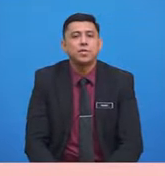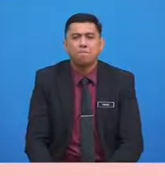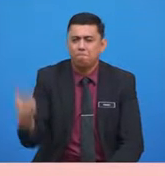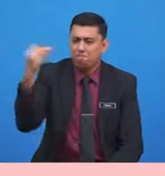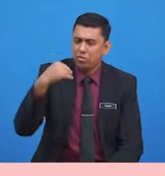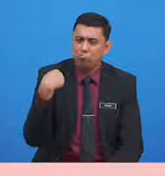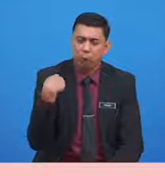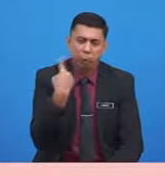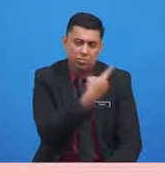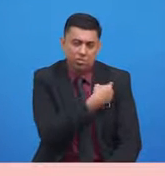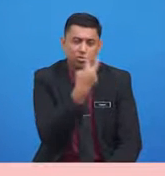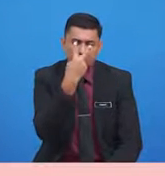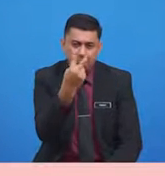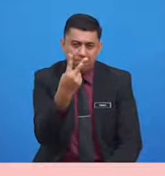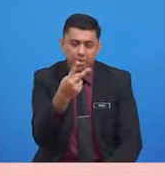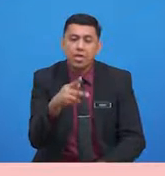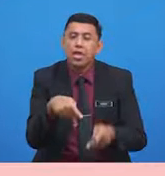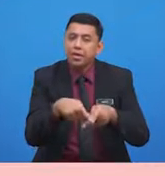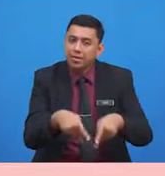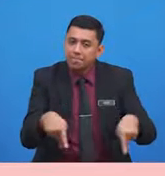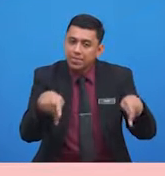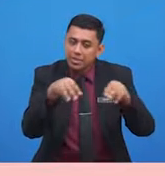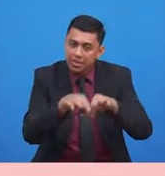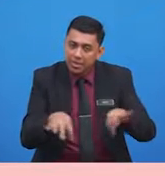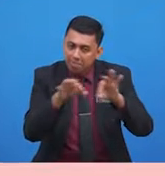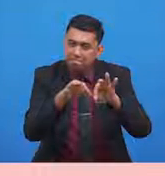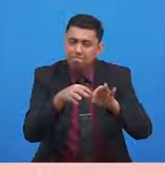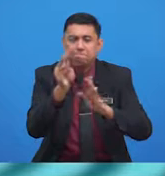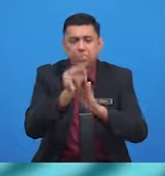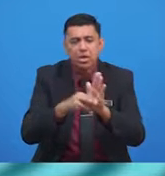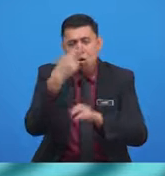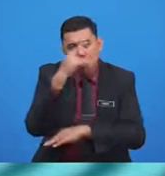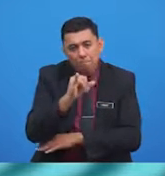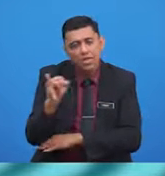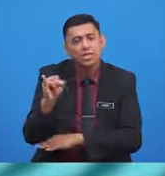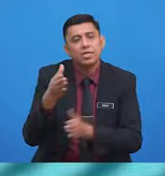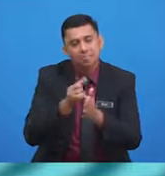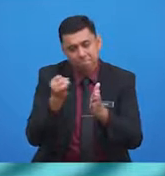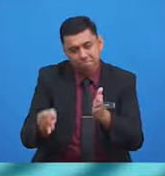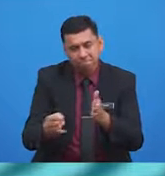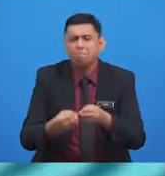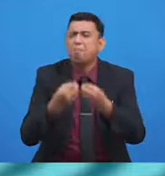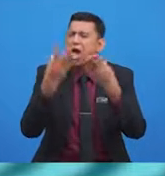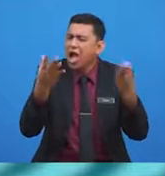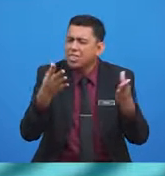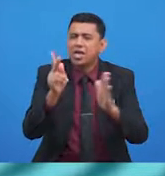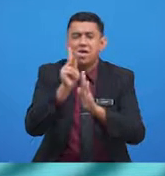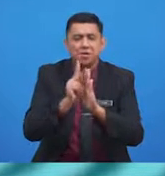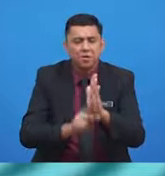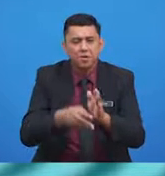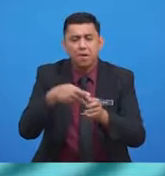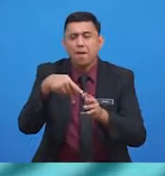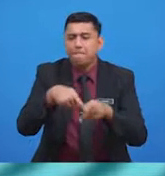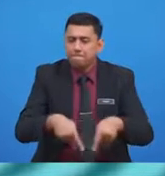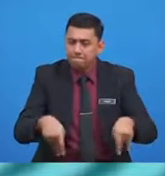lihat kepentingan menghormati jiran. Terdapat banyak kepentingan, tetapi hari